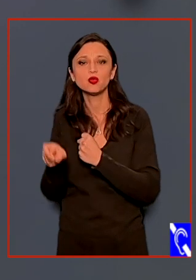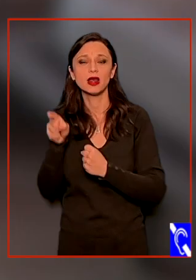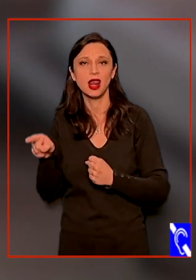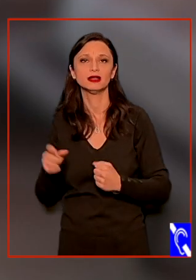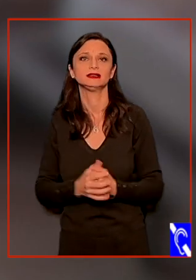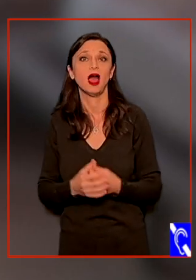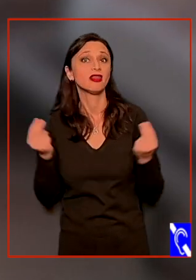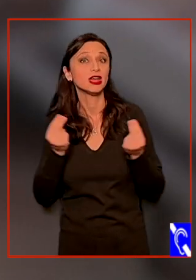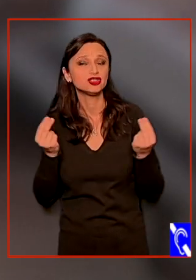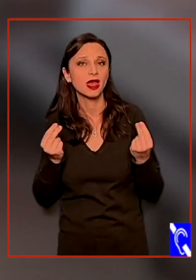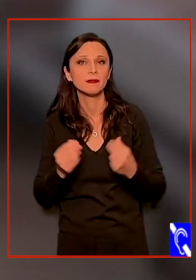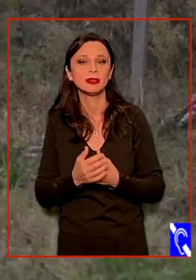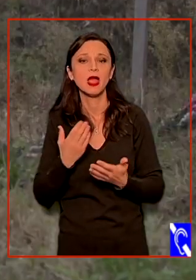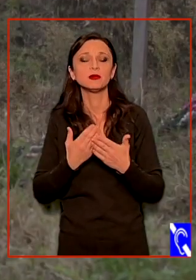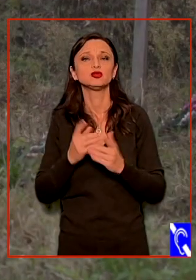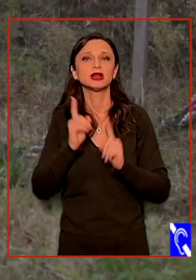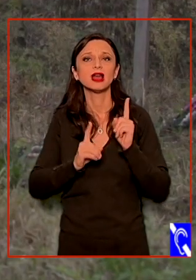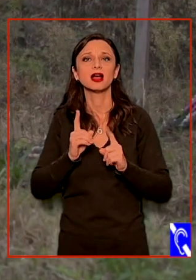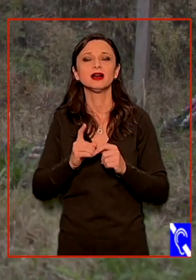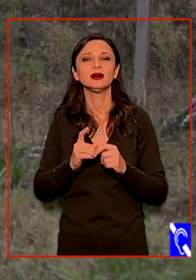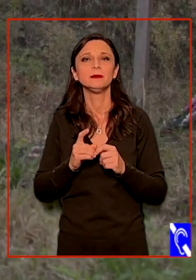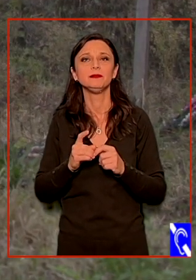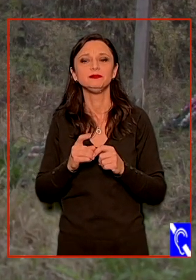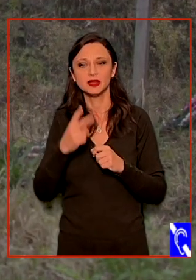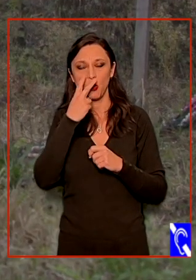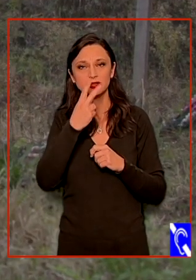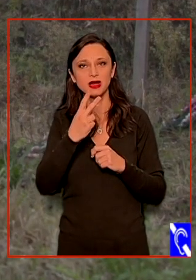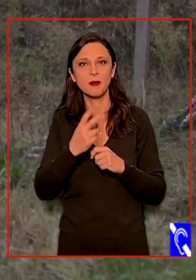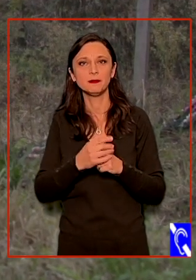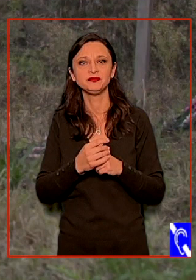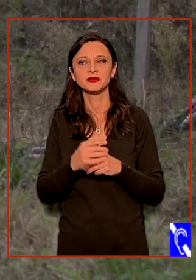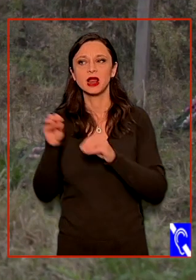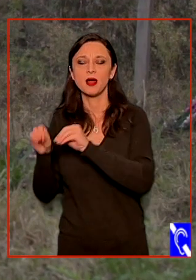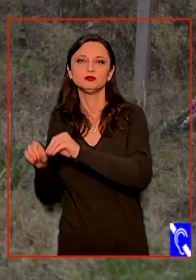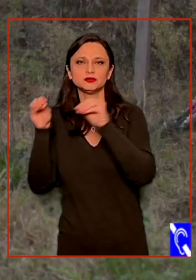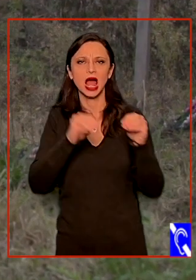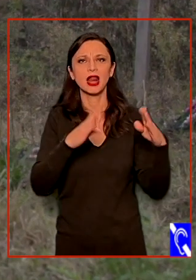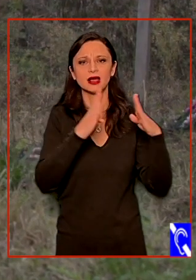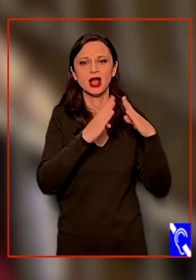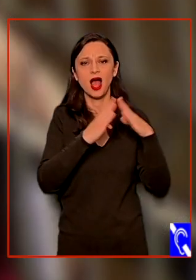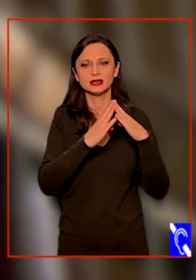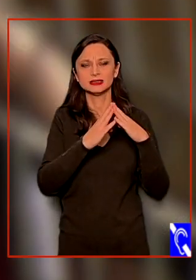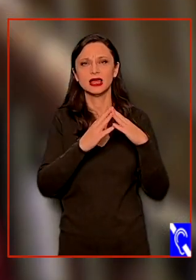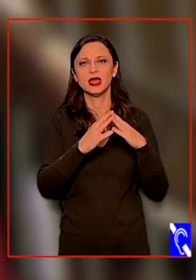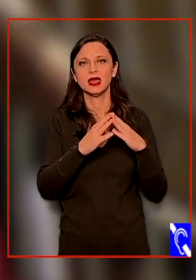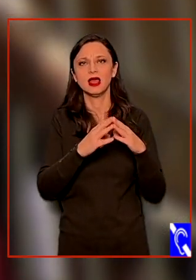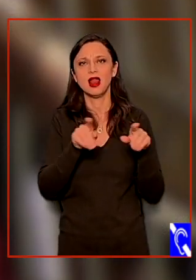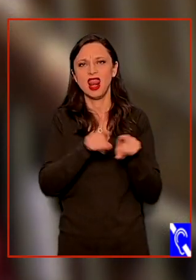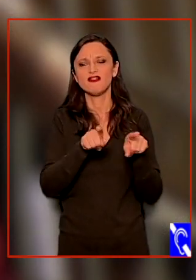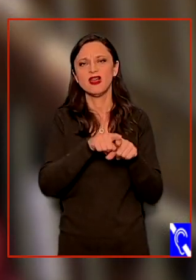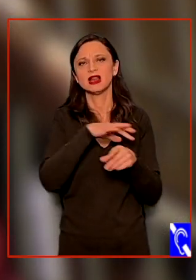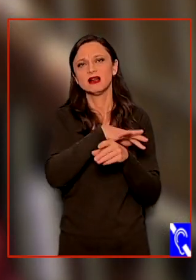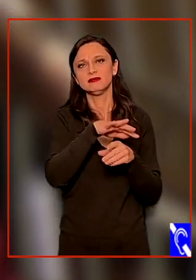oameni. De ce? Pentru că dacă ne uităm din nou, spuneai tu despre dezinstituționalizare și de fapt servicii